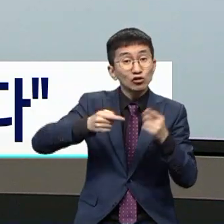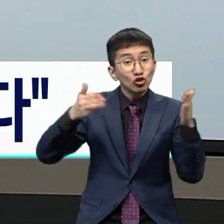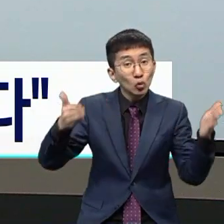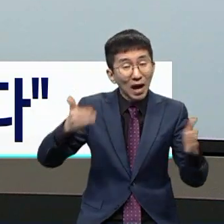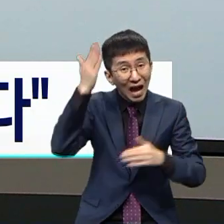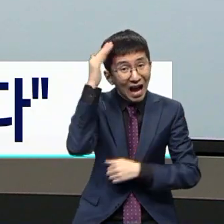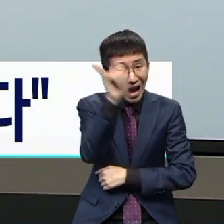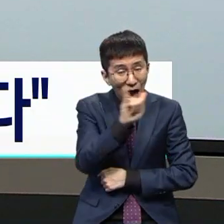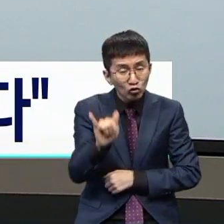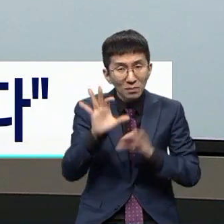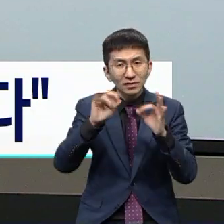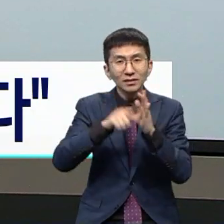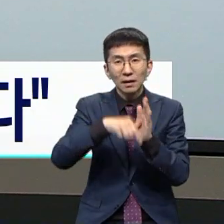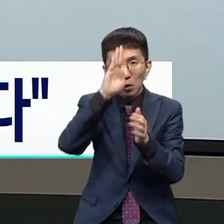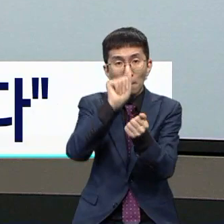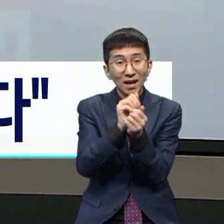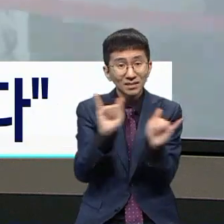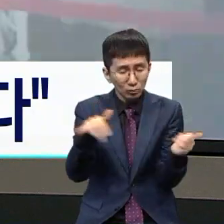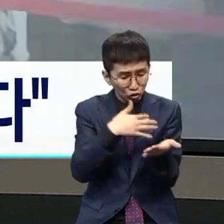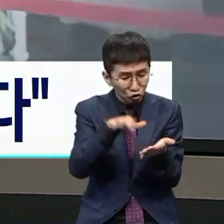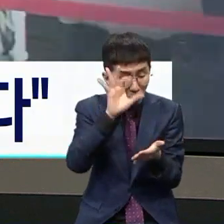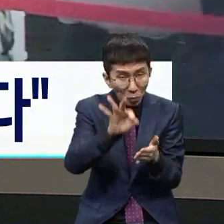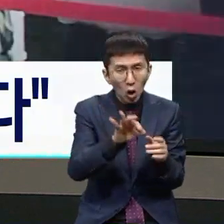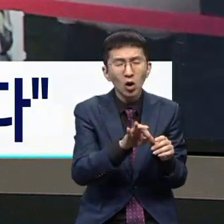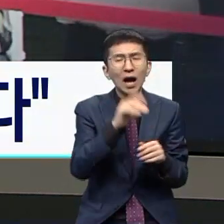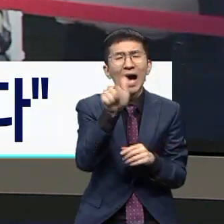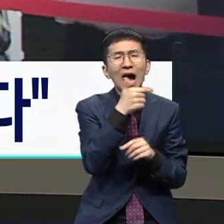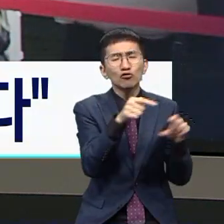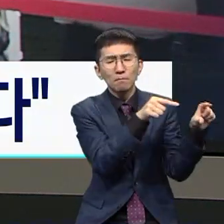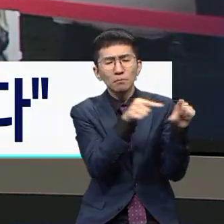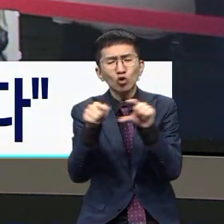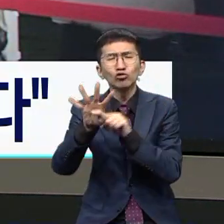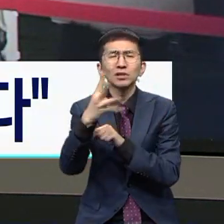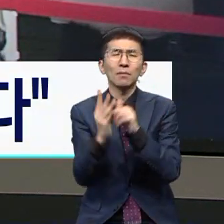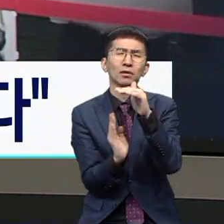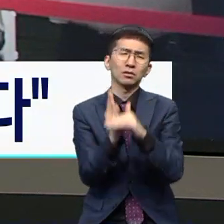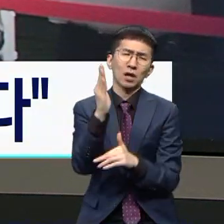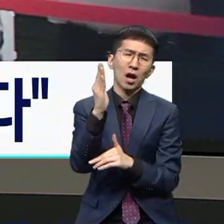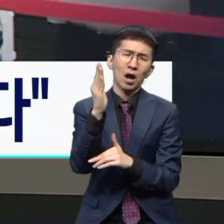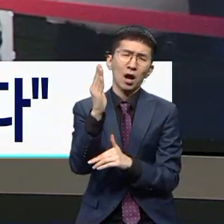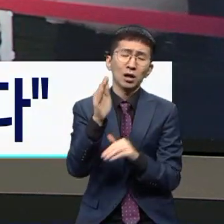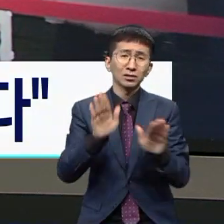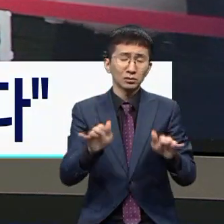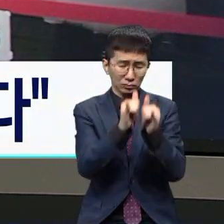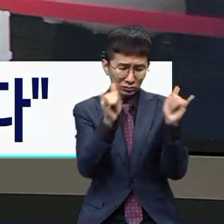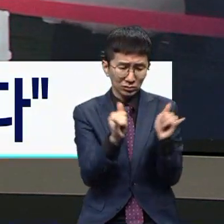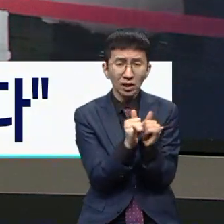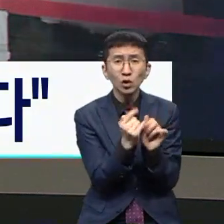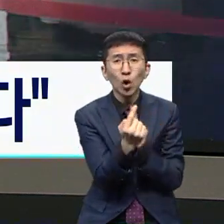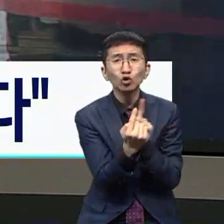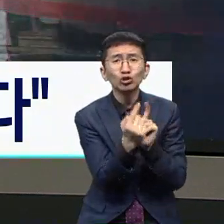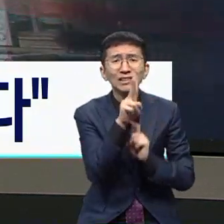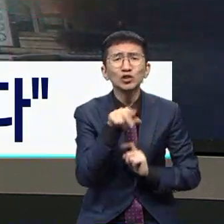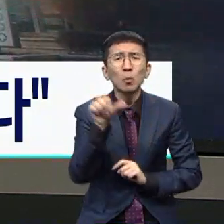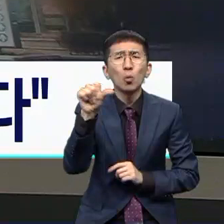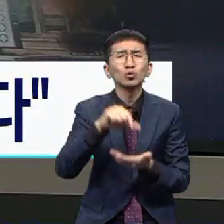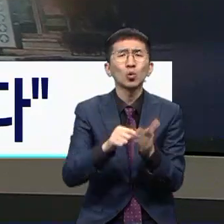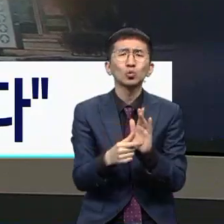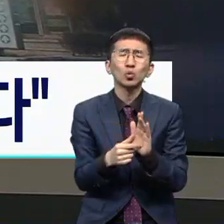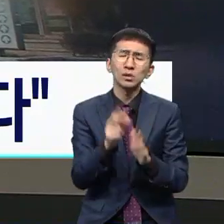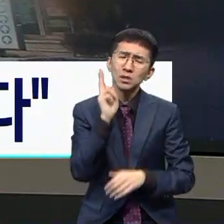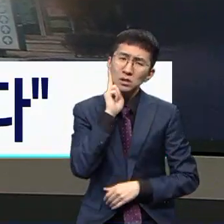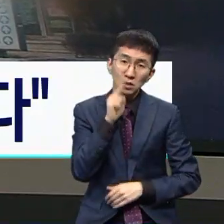국내 발생 환자 수를 평균 내봐도 하루 400명에 달해서 수치가 다시 거리두기 2.5단계 수준으로